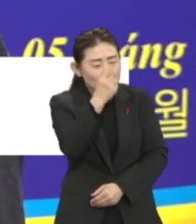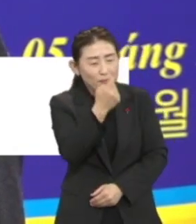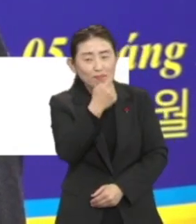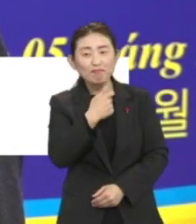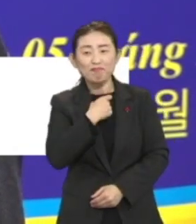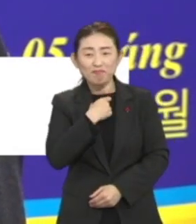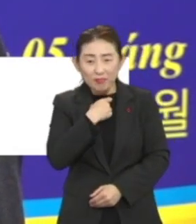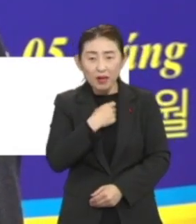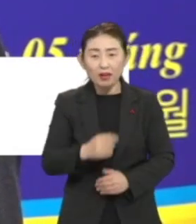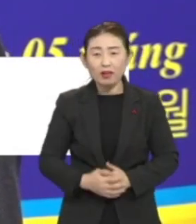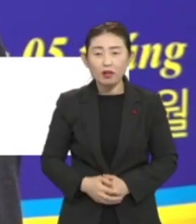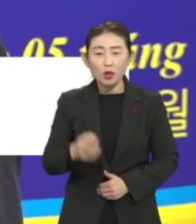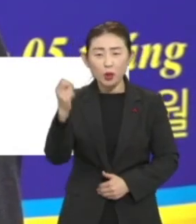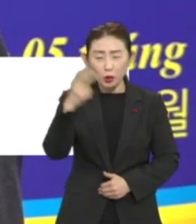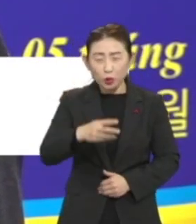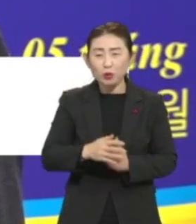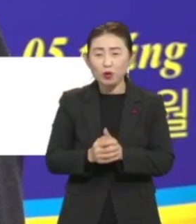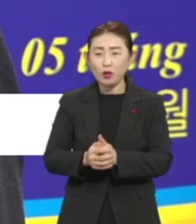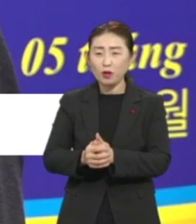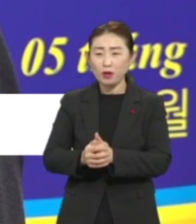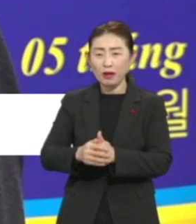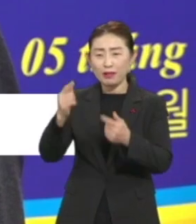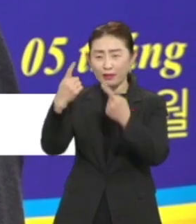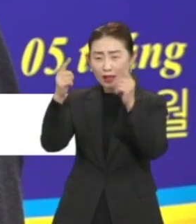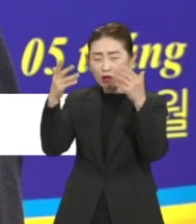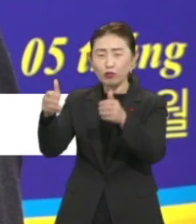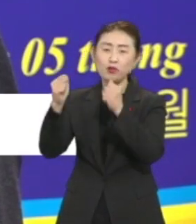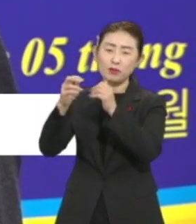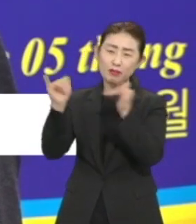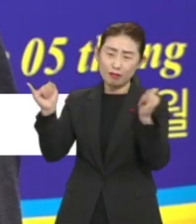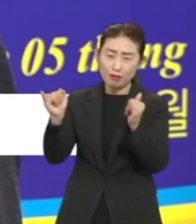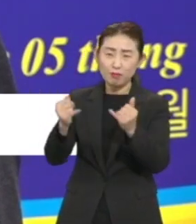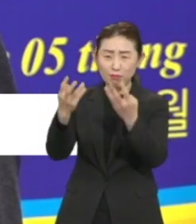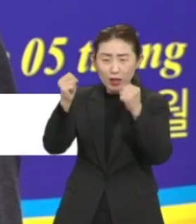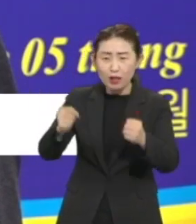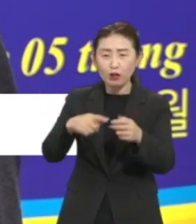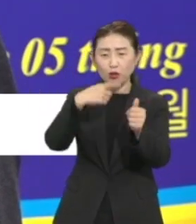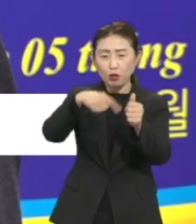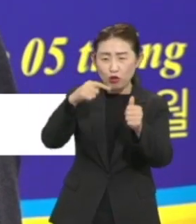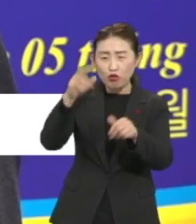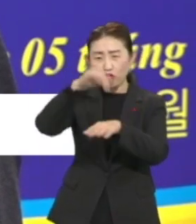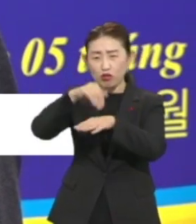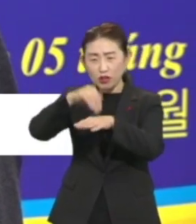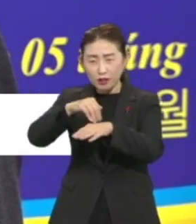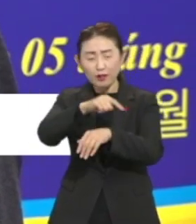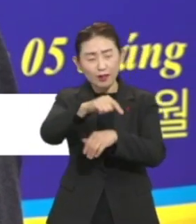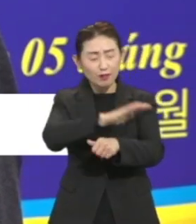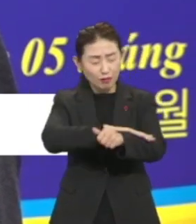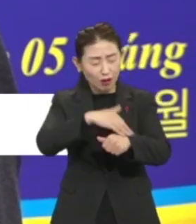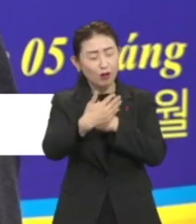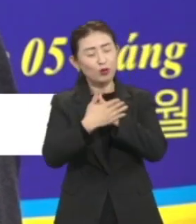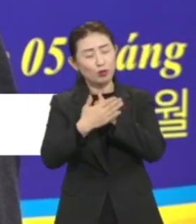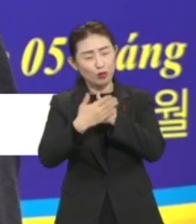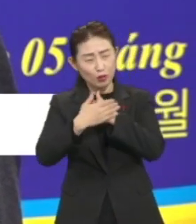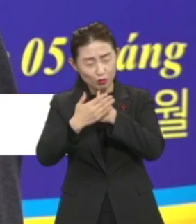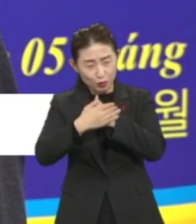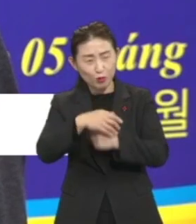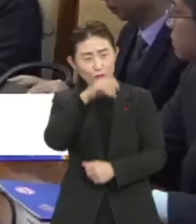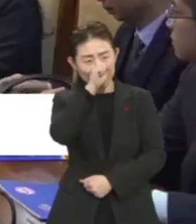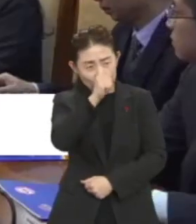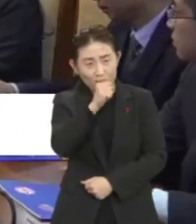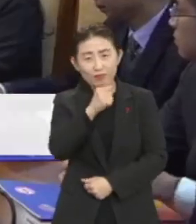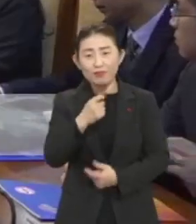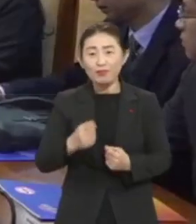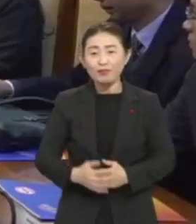rồi đào tạo cái nguồn nhân lực chất lượng cao của tỉnh Bắc Giang để đáp ứng cái yêu cầu công nghiệp hóa trong giai đoạn